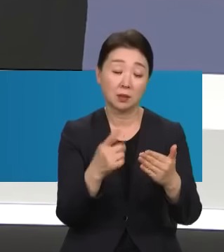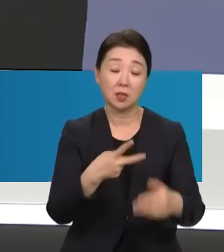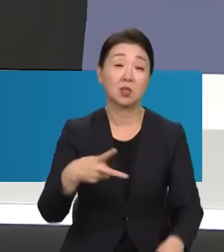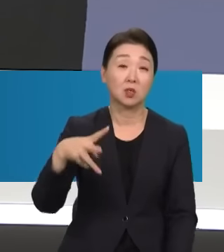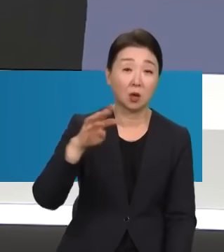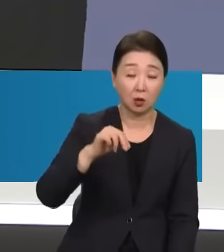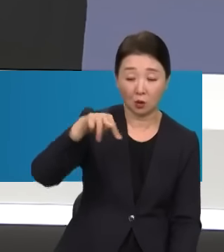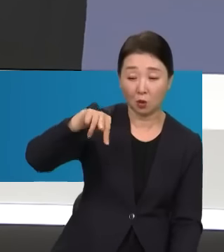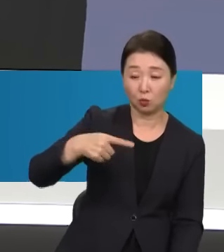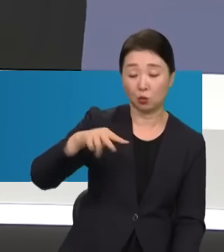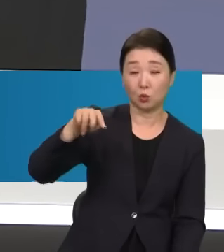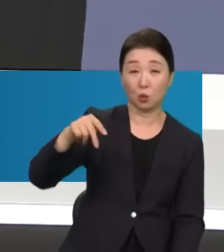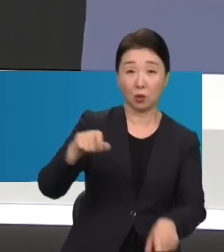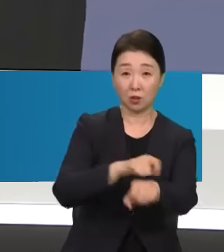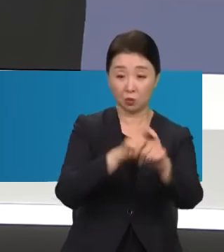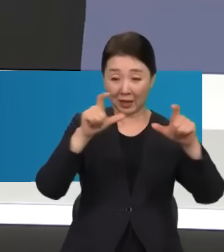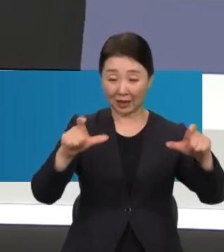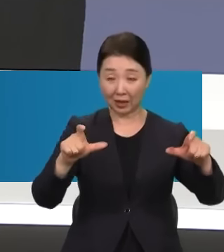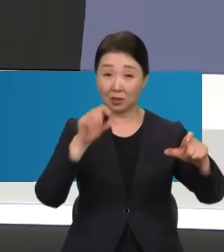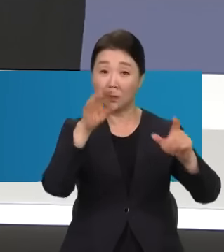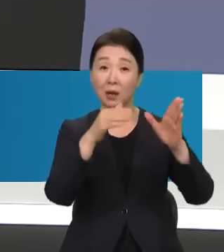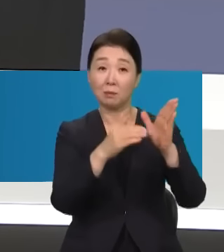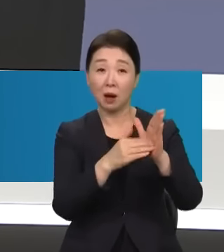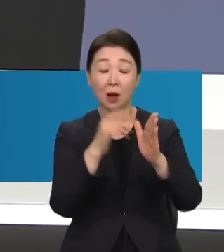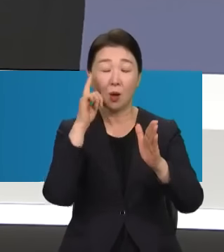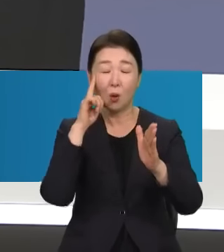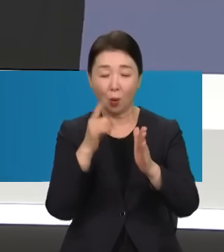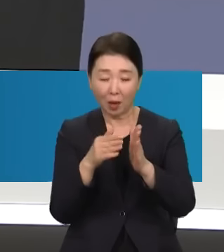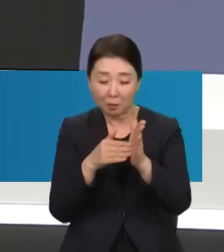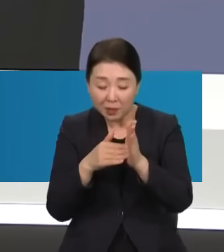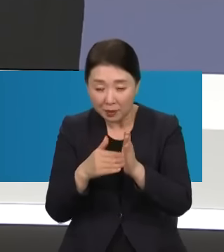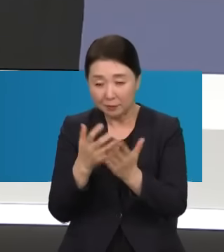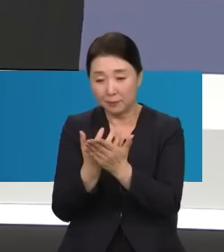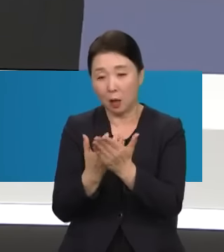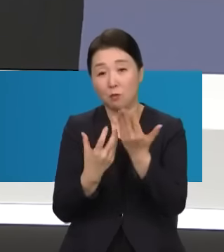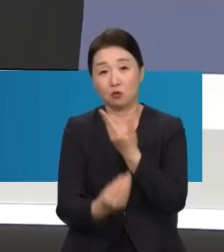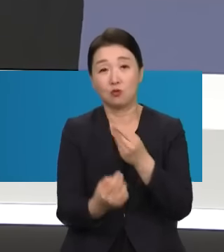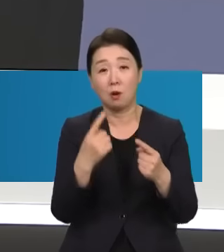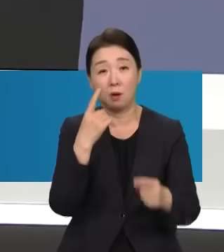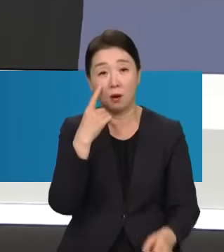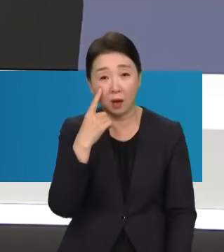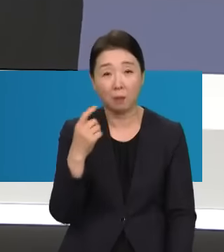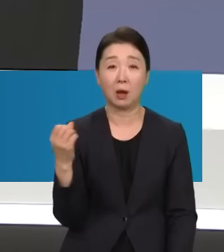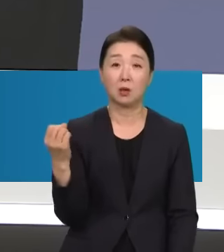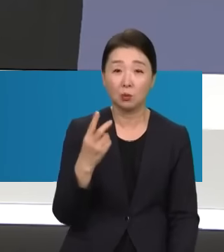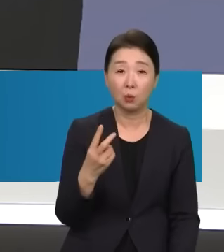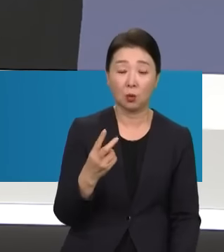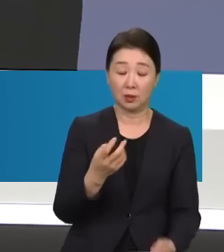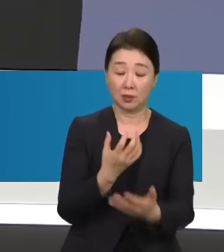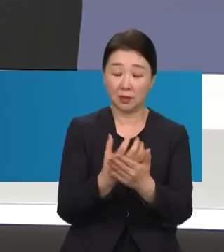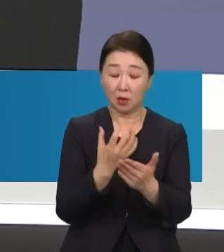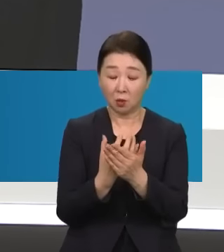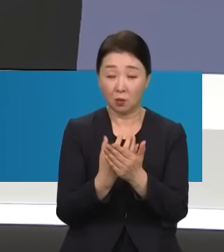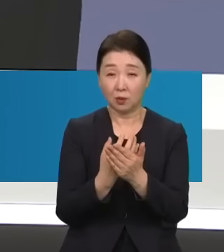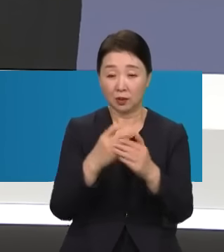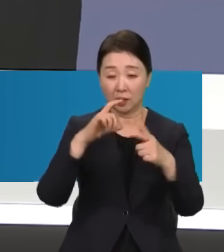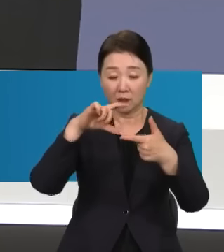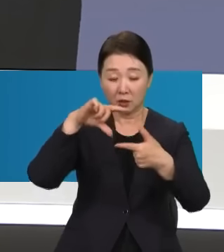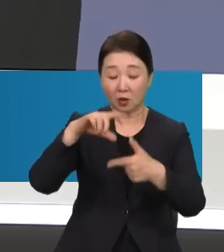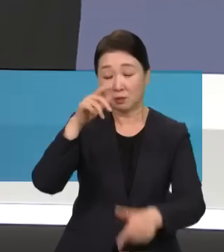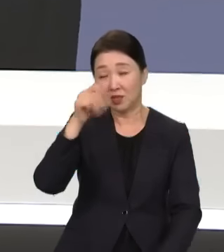수소 특화단지 사업을 언급하며 대외비 파일을 출력해라, 자료를 박완수 경남지사에게 가져갈 거다, 이렇게